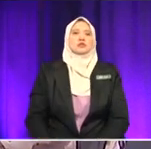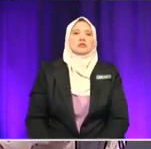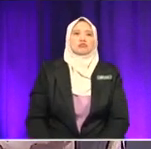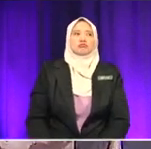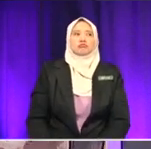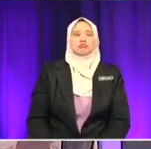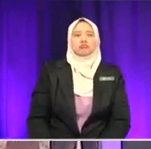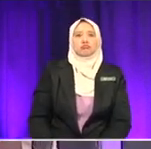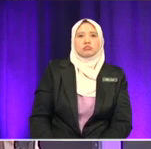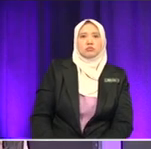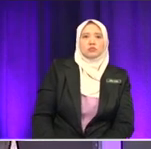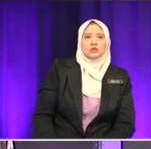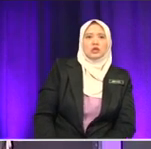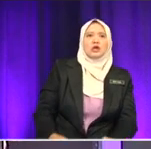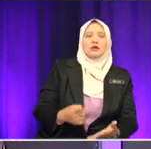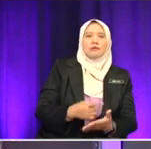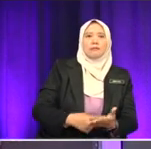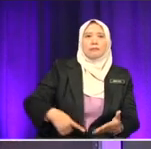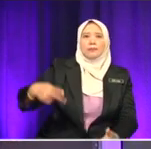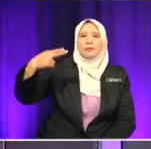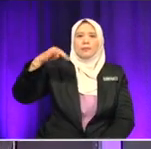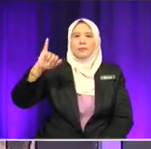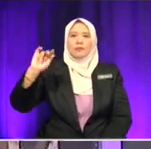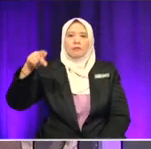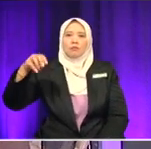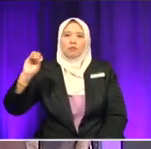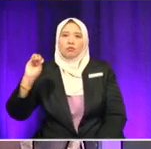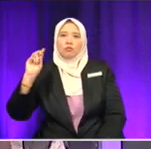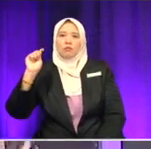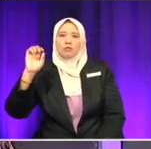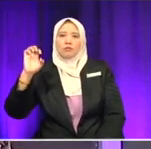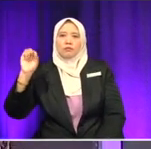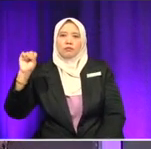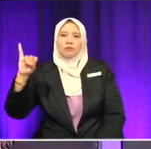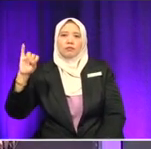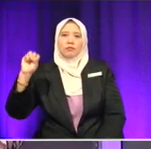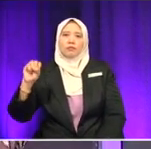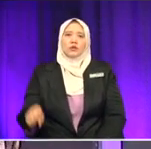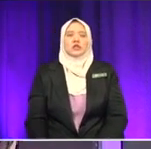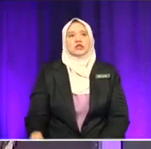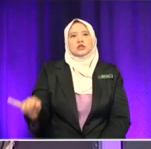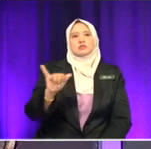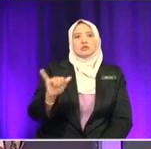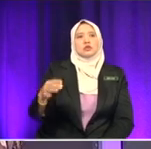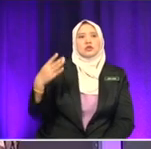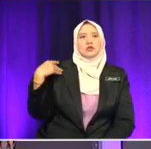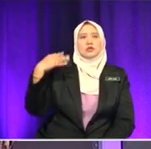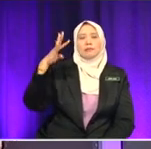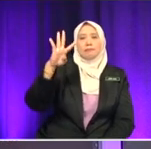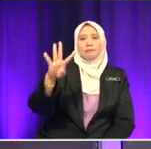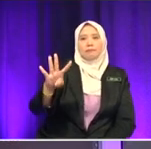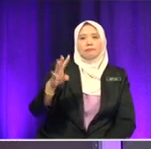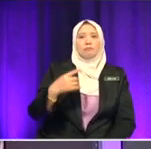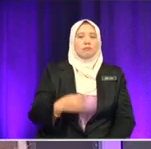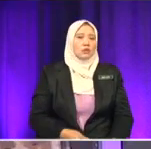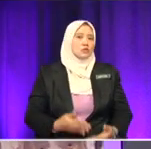seterusnya. Nyatakan hipotesis untuk eksperimen ini. Tips hipotesis masih lagi sama. Betul. Ada empat cadangan jawapan.